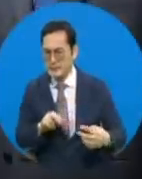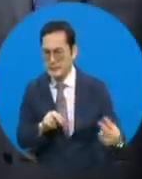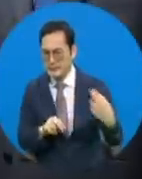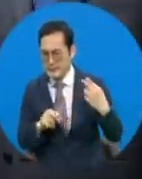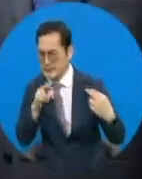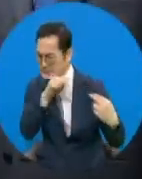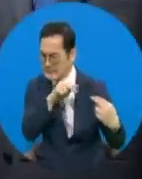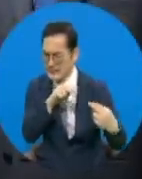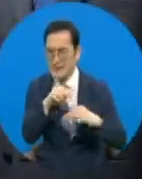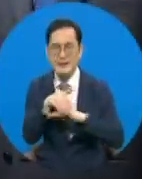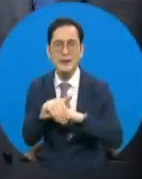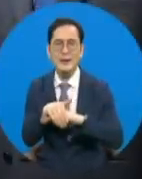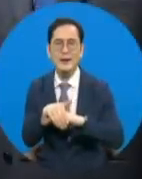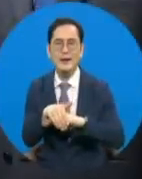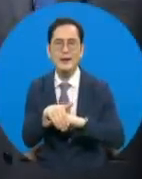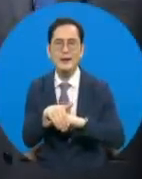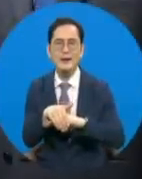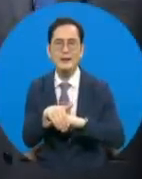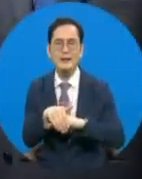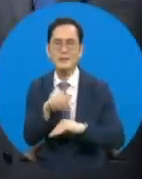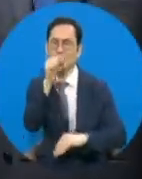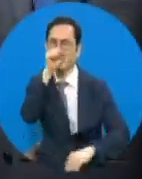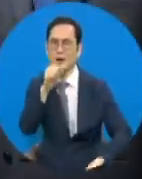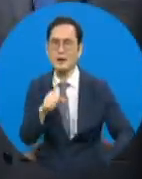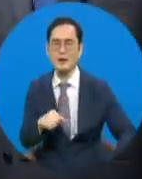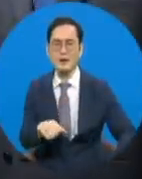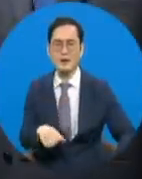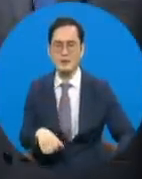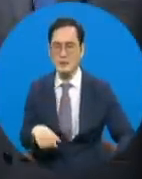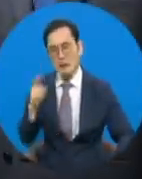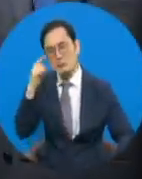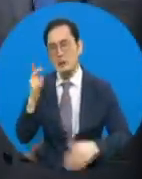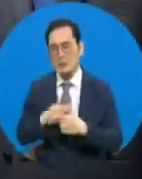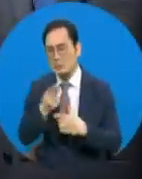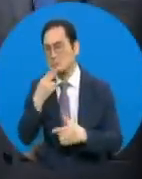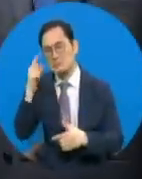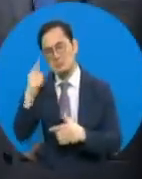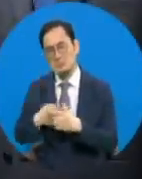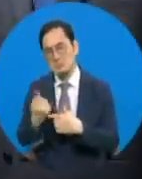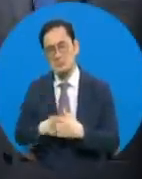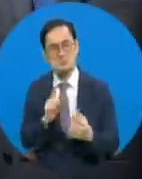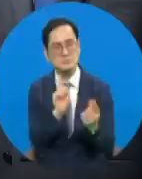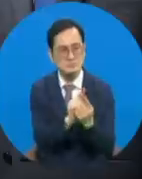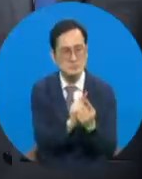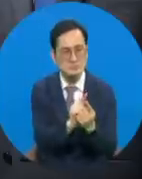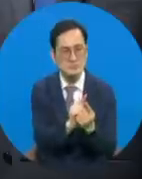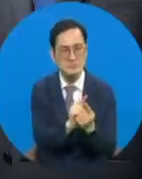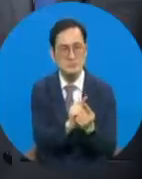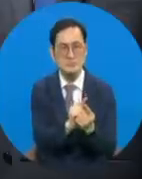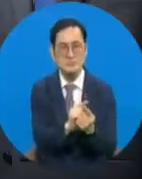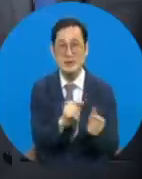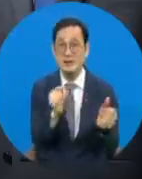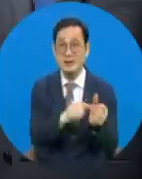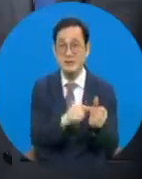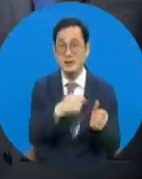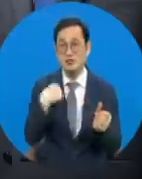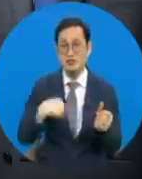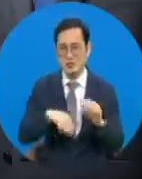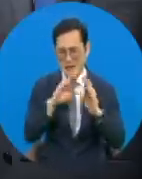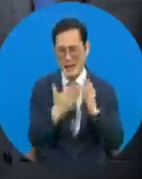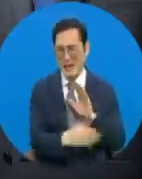때문에 유튜브로 촬영한 거예요. 그래서 중국 측에서 선전하는 그런 것들을 전부 다 생방송으로